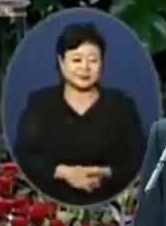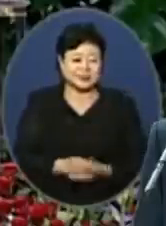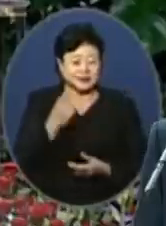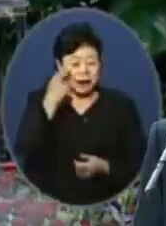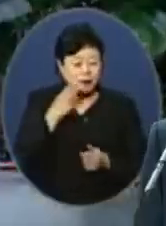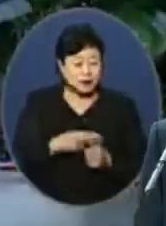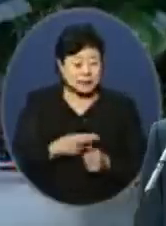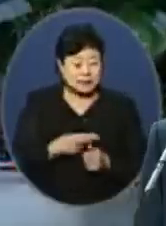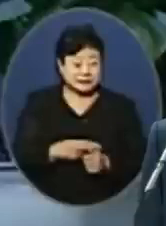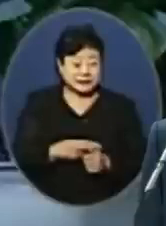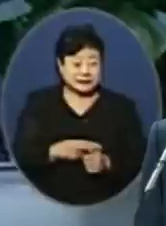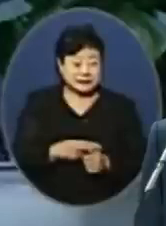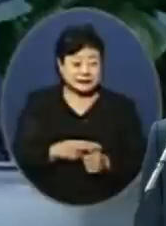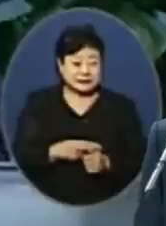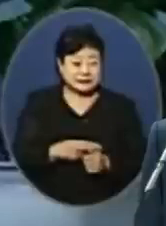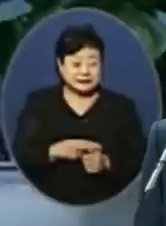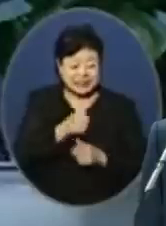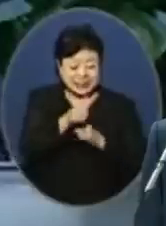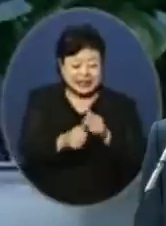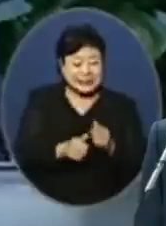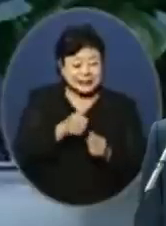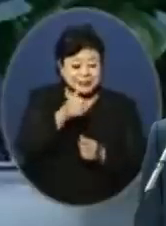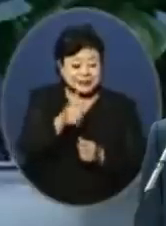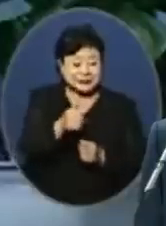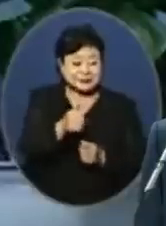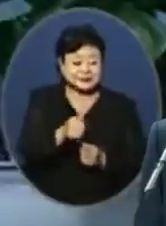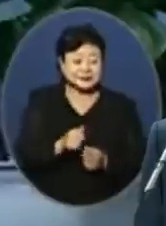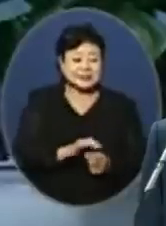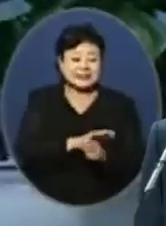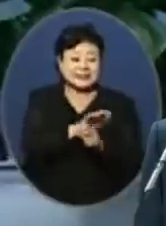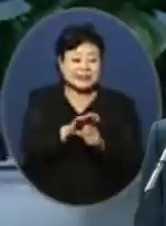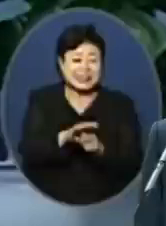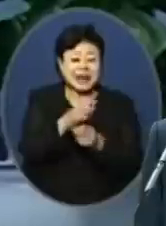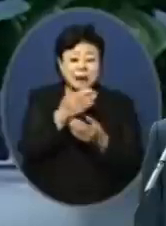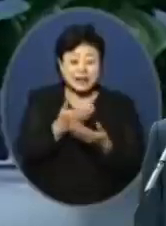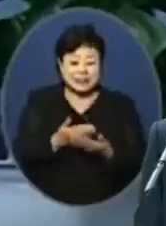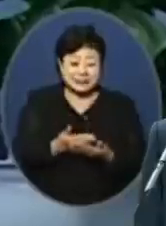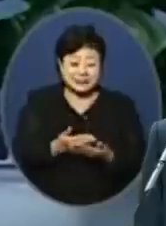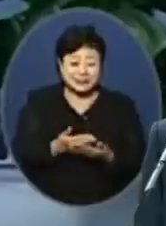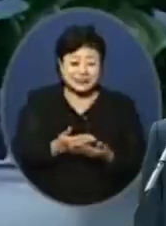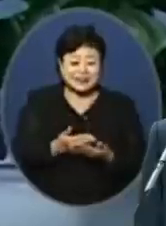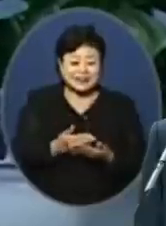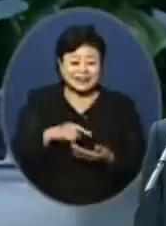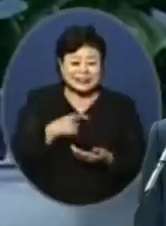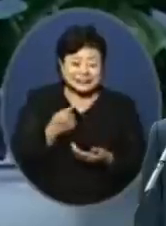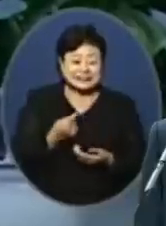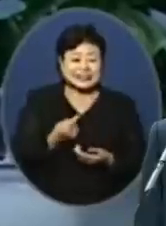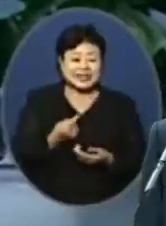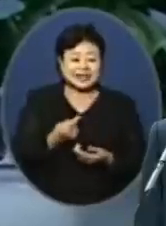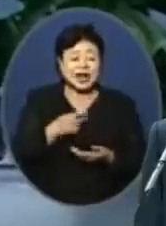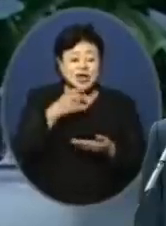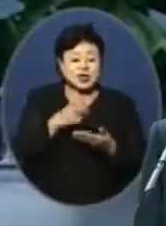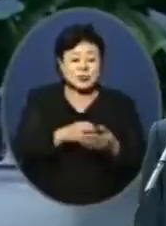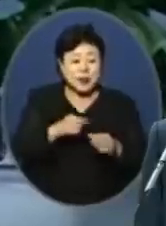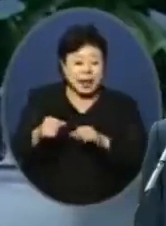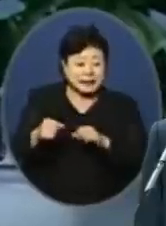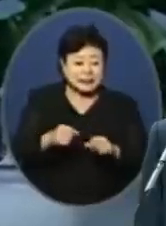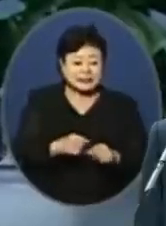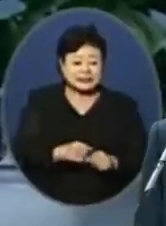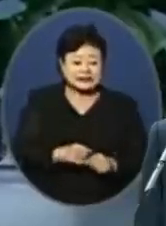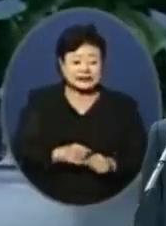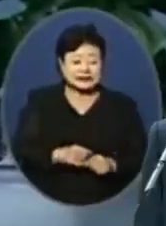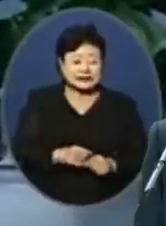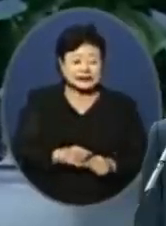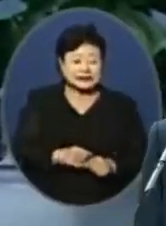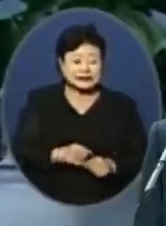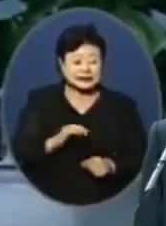바울 선생은 하나님의 사랑을 받아서 자기가 되었지 율법의 행위로서